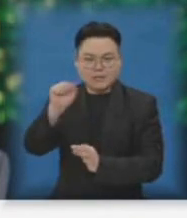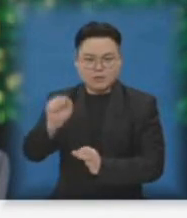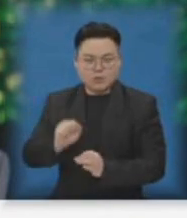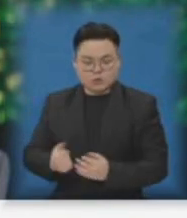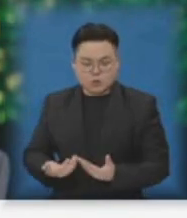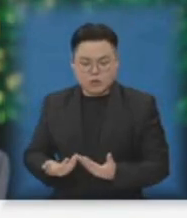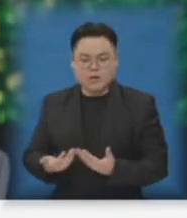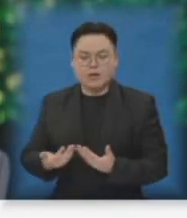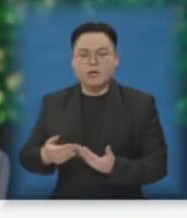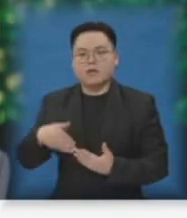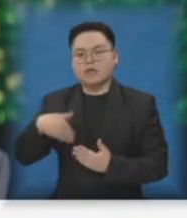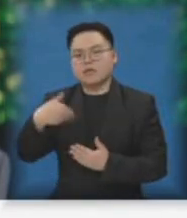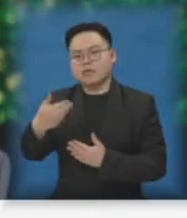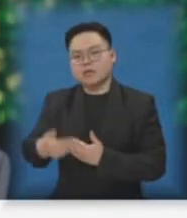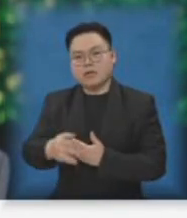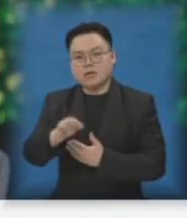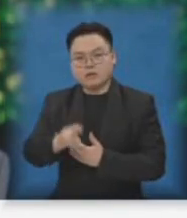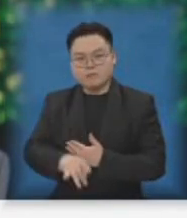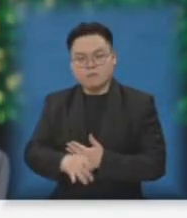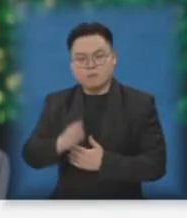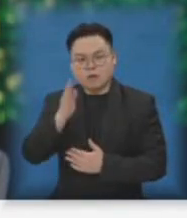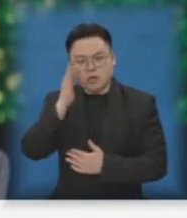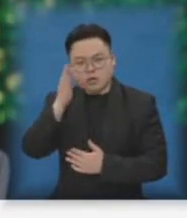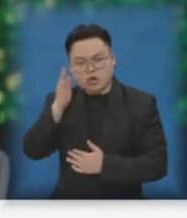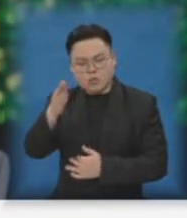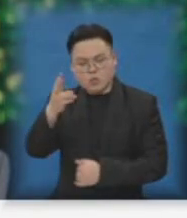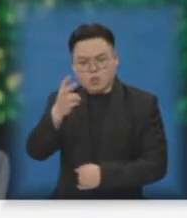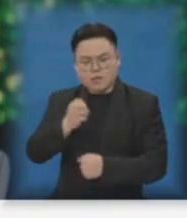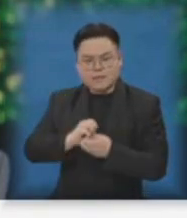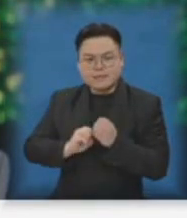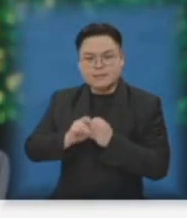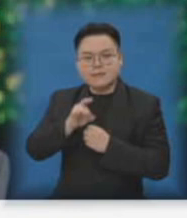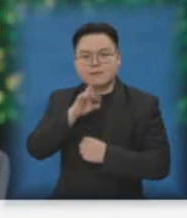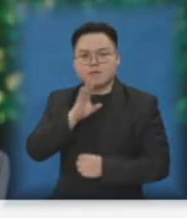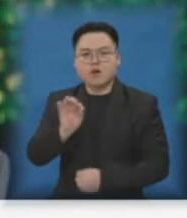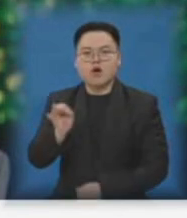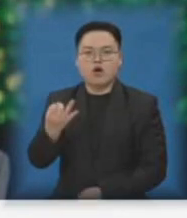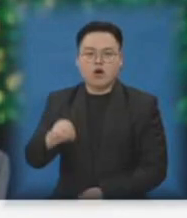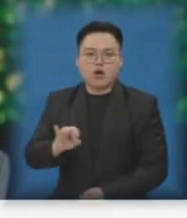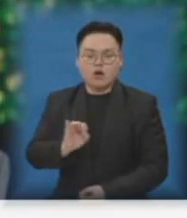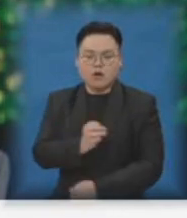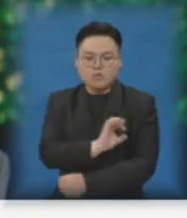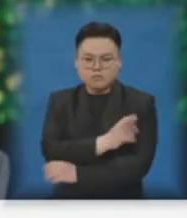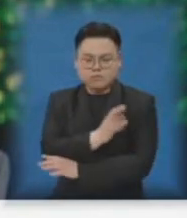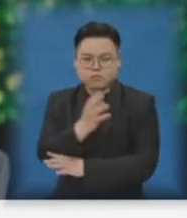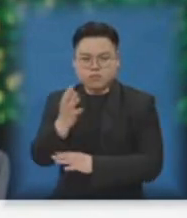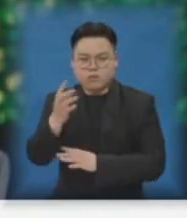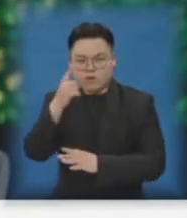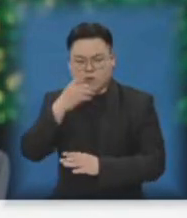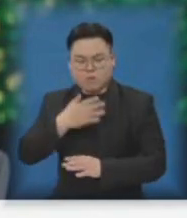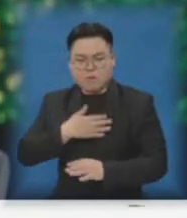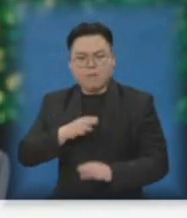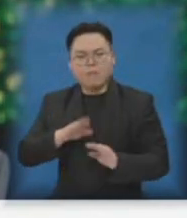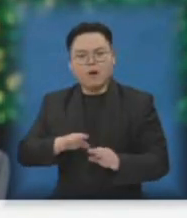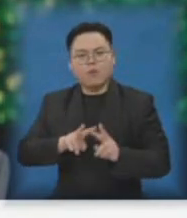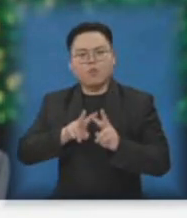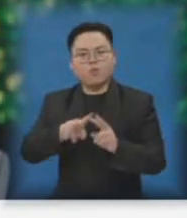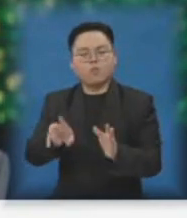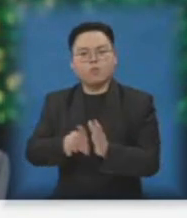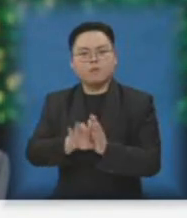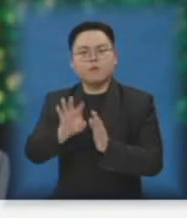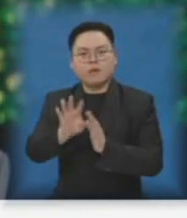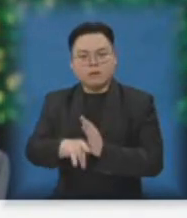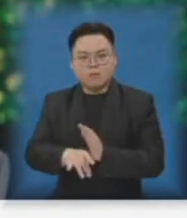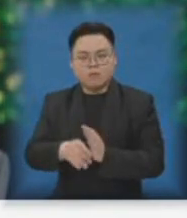бол бид нар цаашдаа ирээдүйд ямар хэмжээний ойн санг Монгол улсад үлдэх вэ гэдэгтэй холбоотой